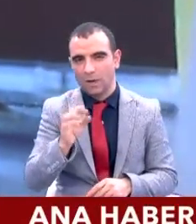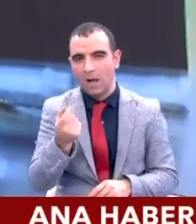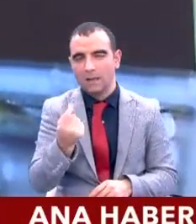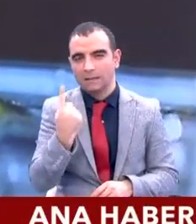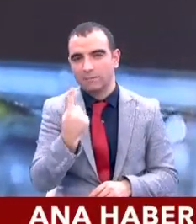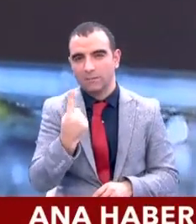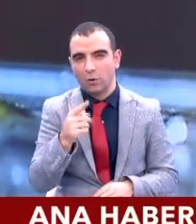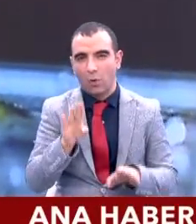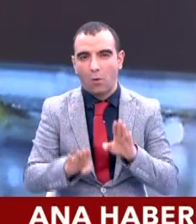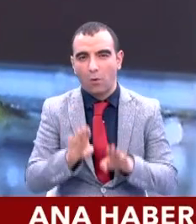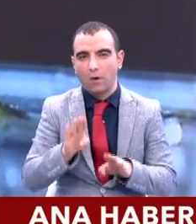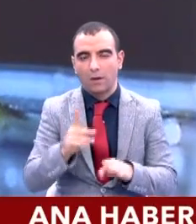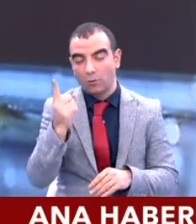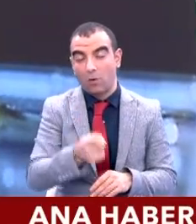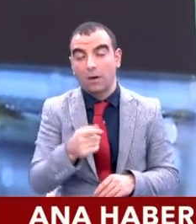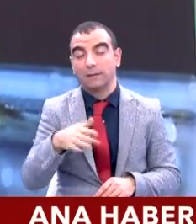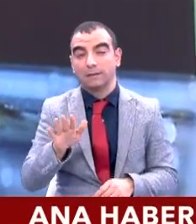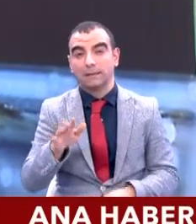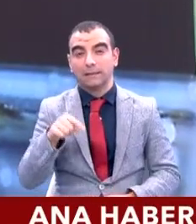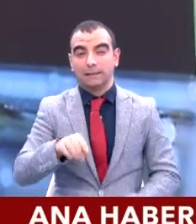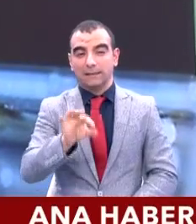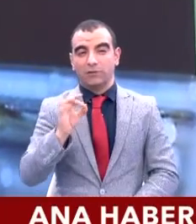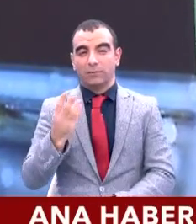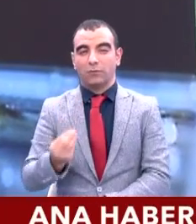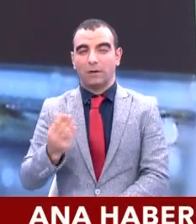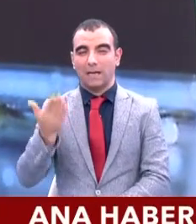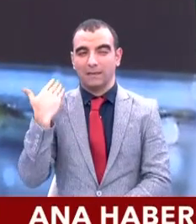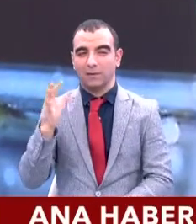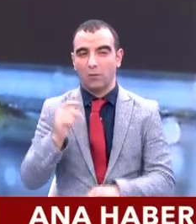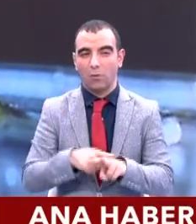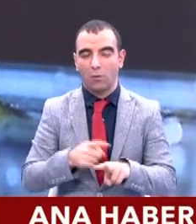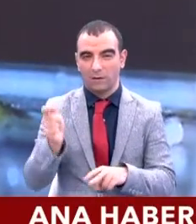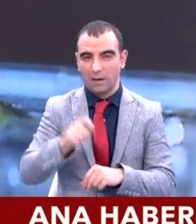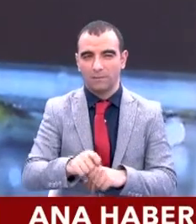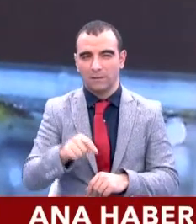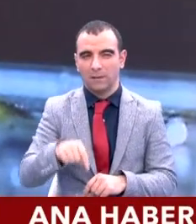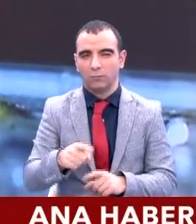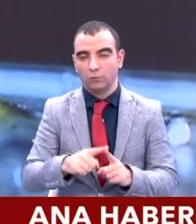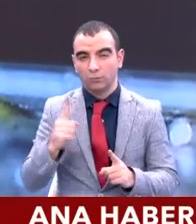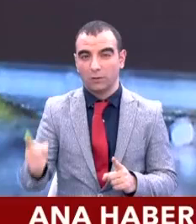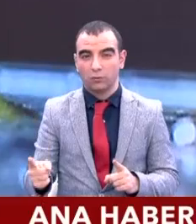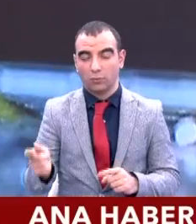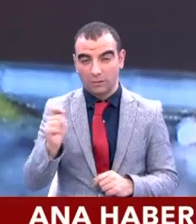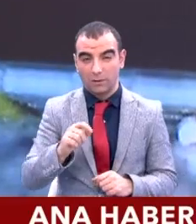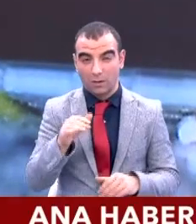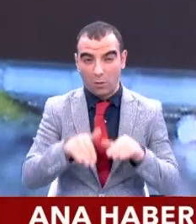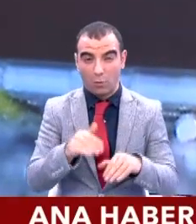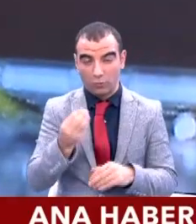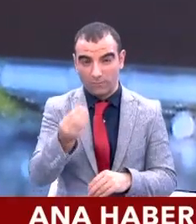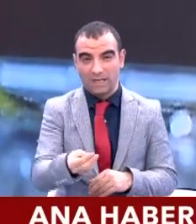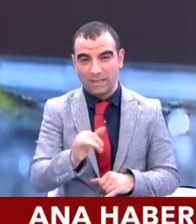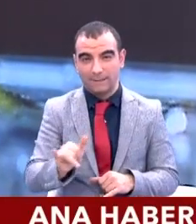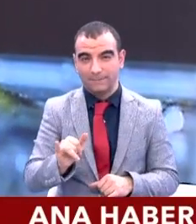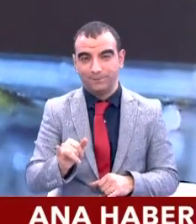seçmen olarak da tabii çok ciddi bir Orana tekabül ediyor bundan önce oy kullandılar bundan sonra da kullanacaklar ve onların tercihleri de önemli